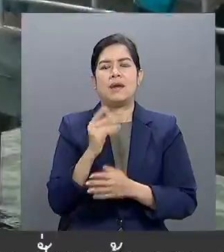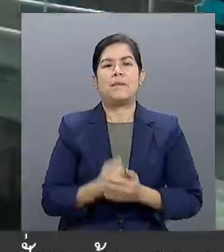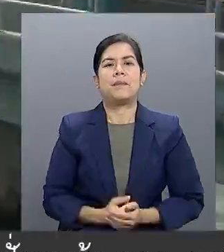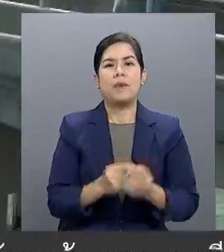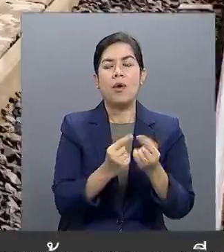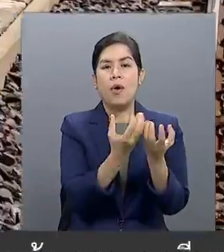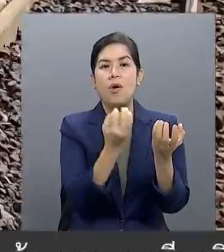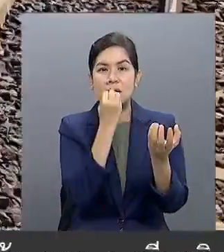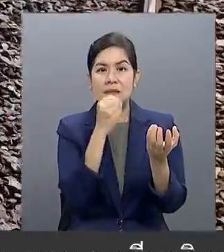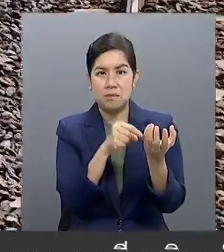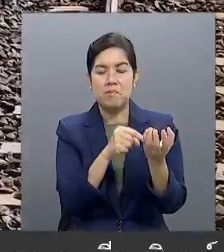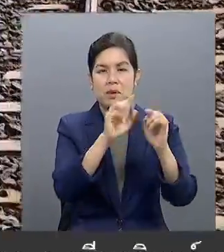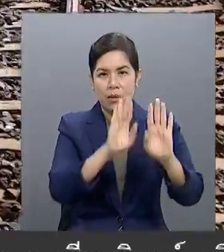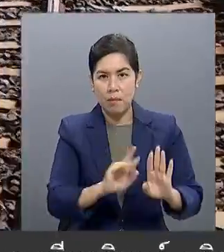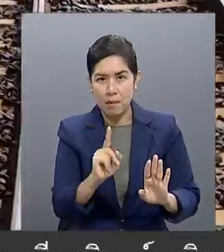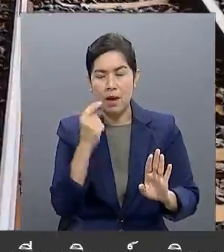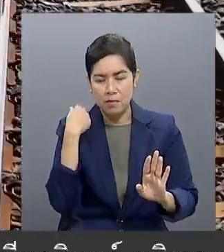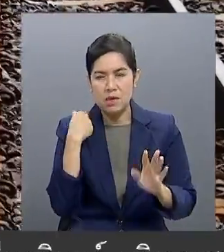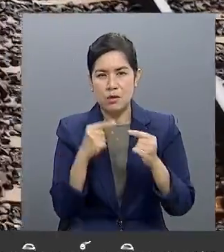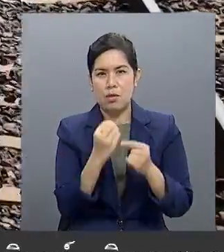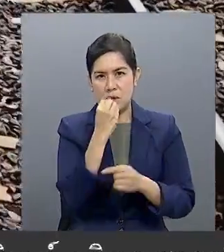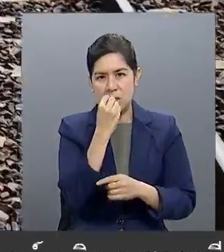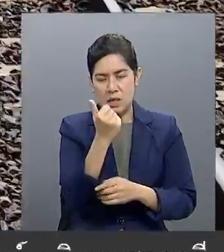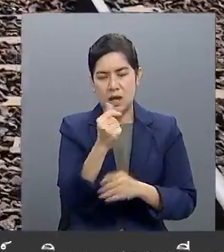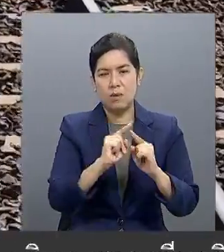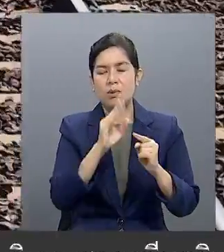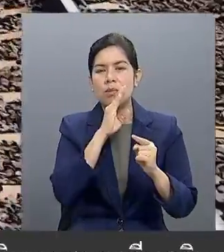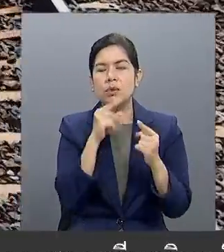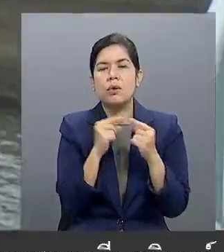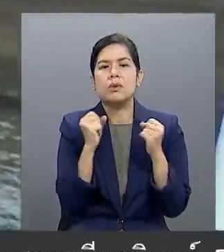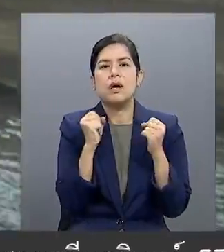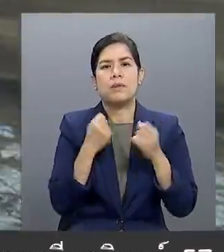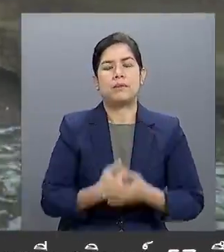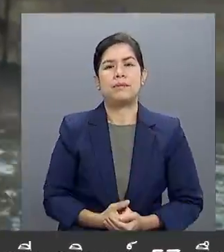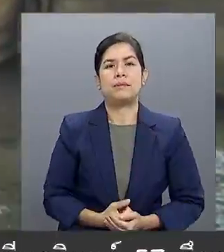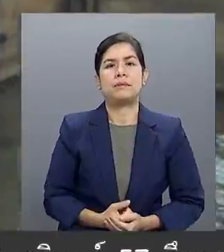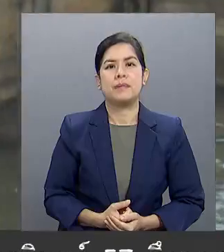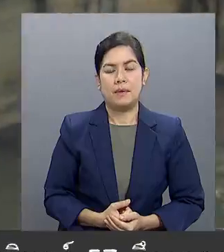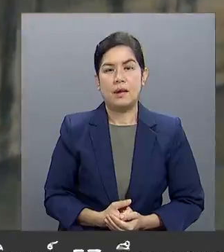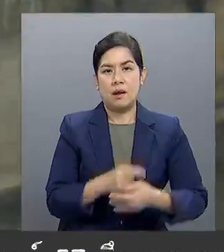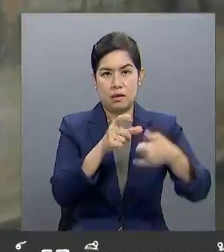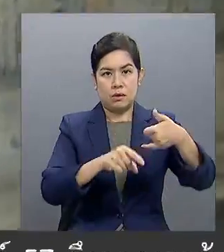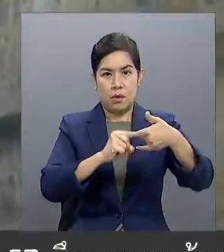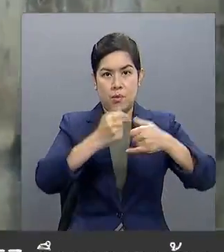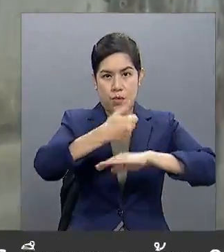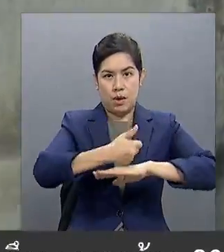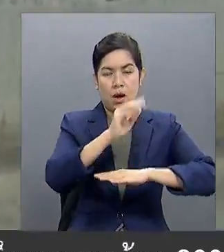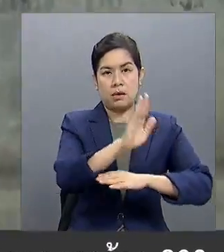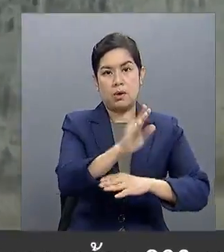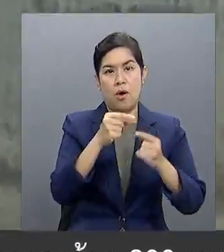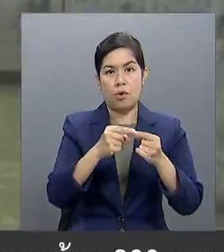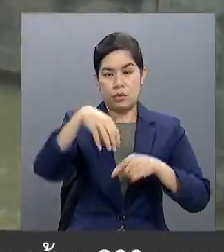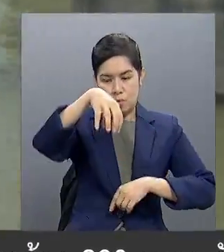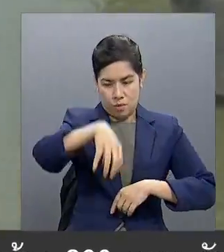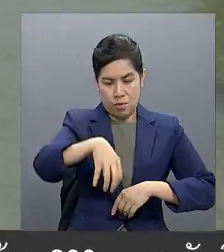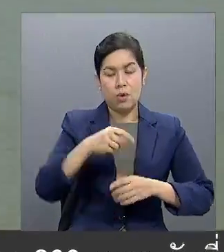งปีไงมันได้เฉพาะช่วงหน้าหนาวอยู ่ ใช่ไหมคุณอภิรักษ์ศรีกุลวงศ์ครับท่านเป็นผู้อำนวยการโครงการส่งน้ำและบำรุงรักษาป่าสักช